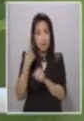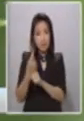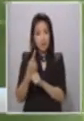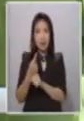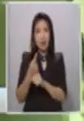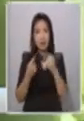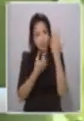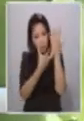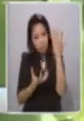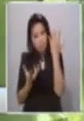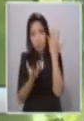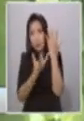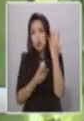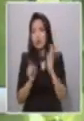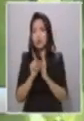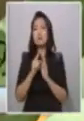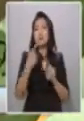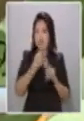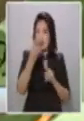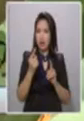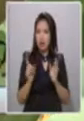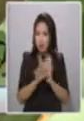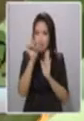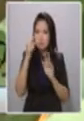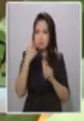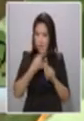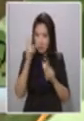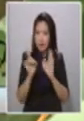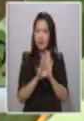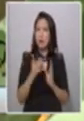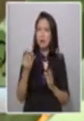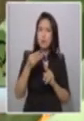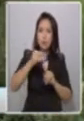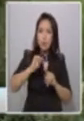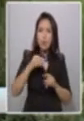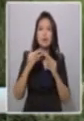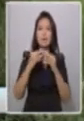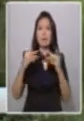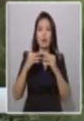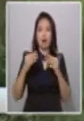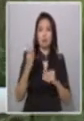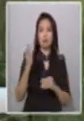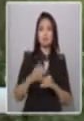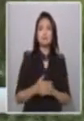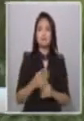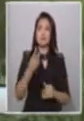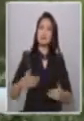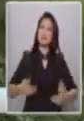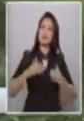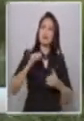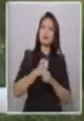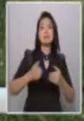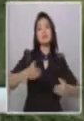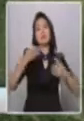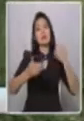งพี ่ผลพรมดีๆก็เดือนละครั้ง เดือนละครั้งเลยเหรอกล้วยอะไรพี ่กล้วยน้ำว้า โหเห็นชีวิตพี่ทำกิจกรรม